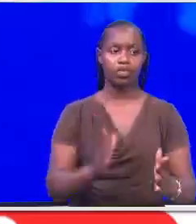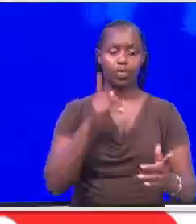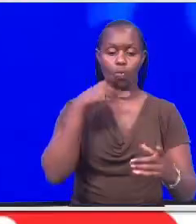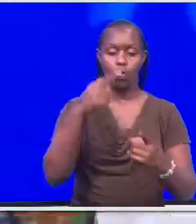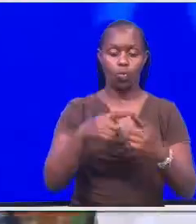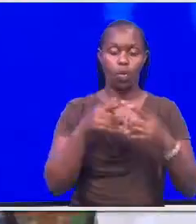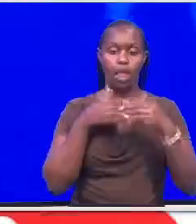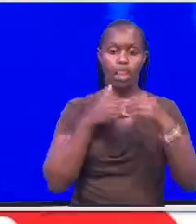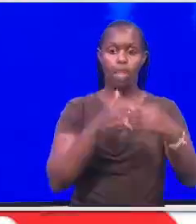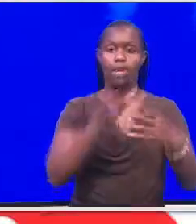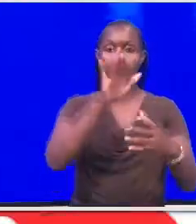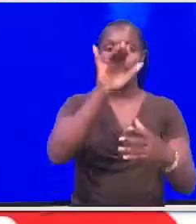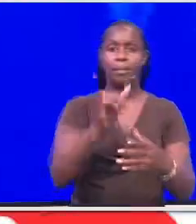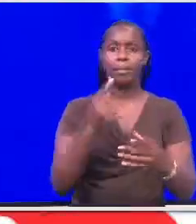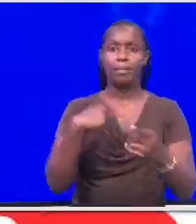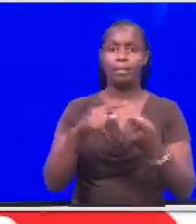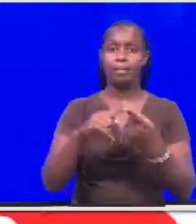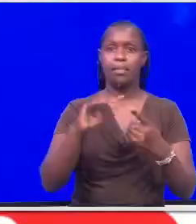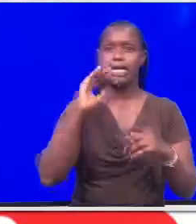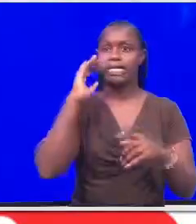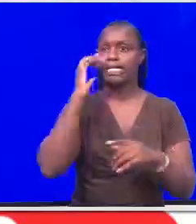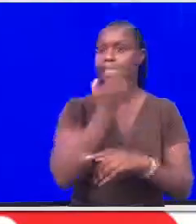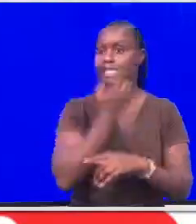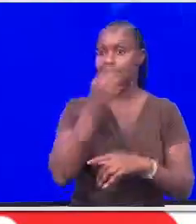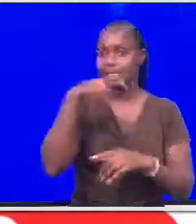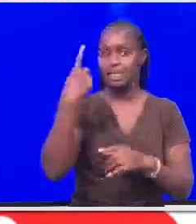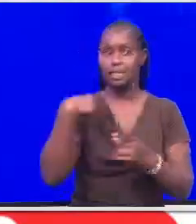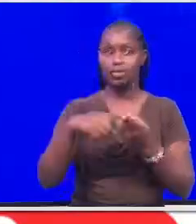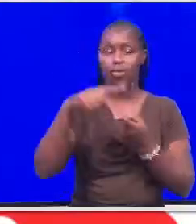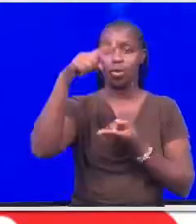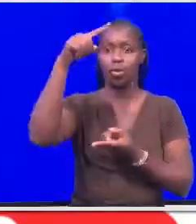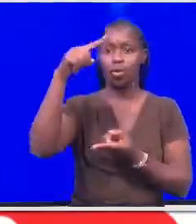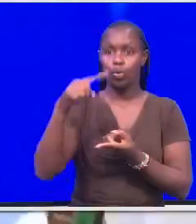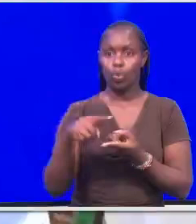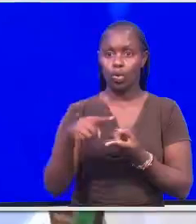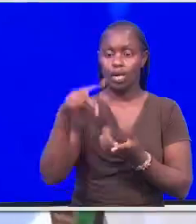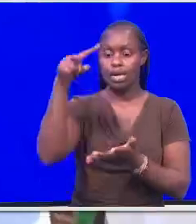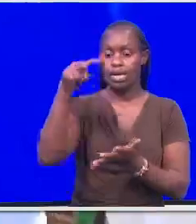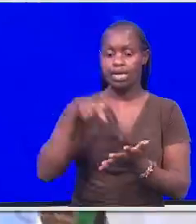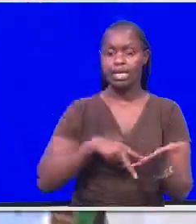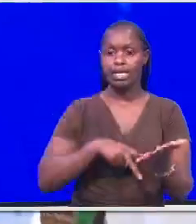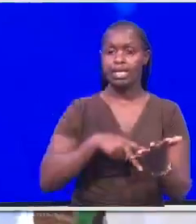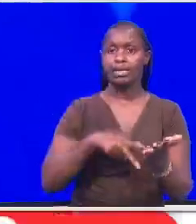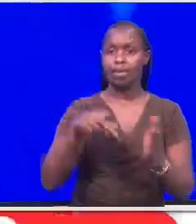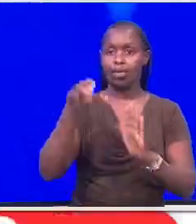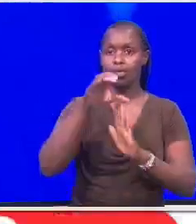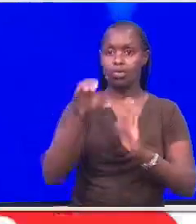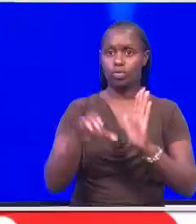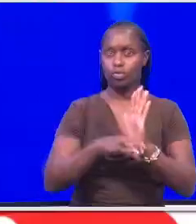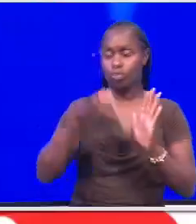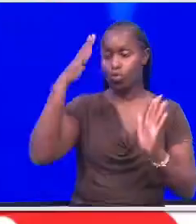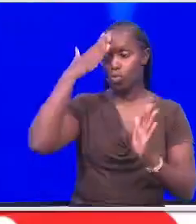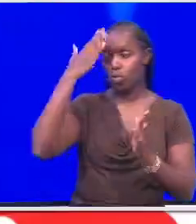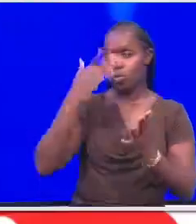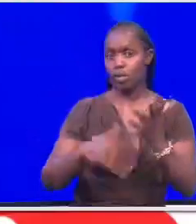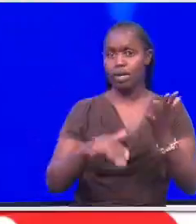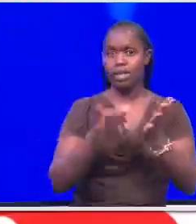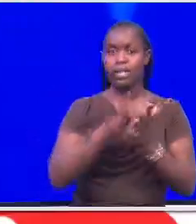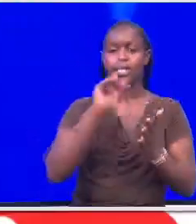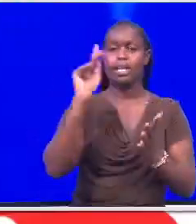rais warudishe ya mambo chini, wasome katiba, wajue kwamba Kenya yote sisi tunahitaji pia